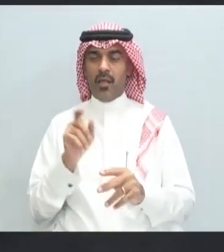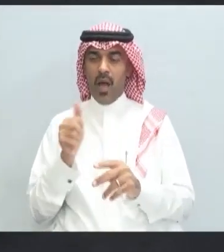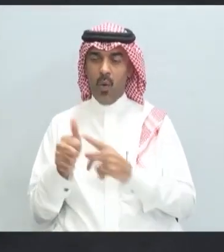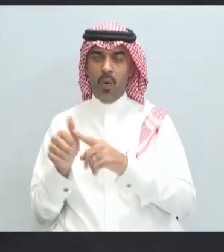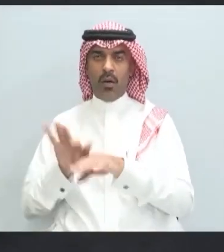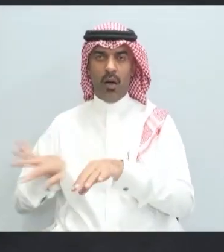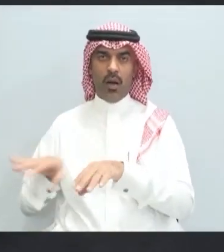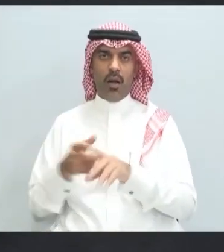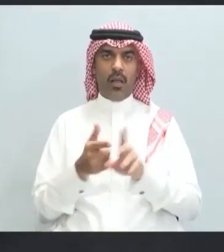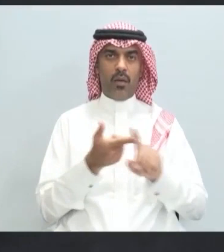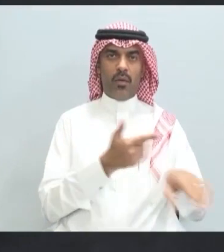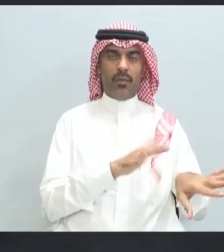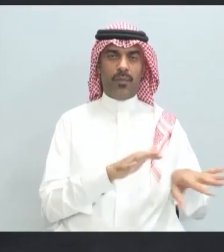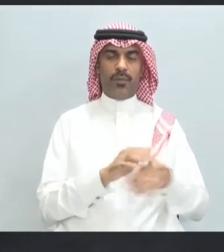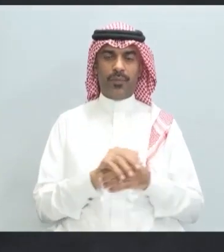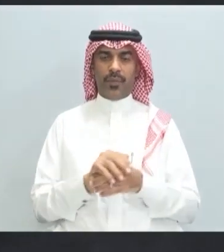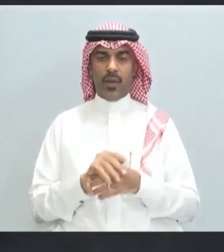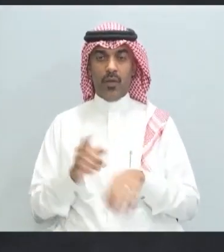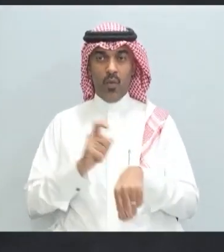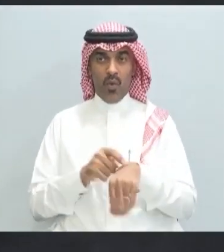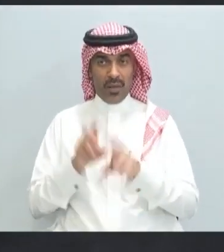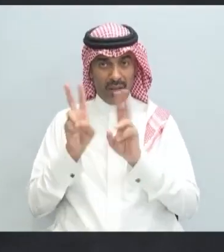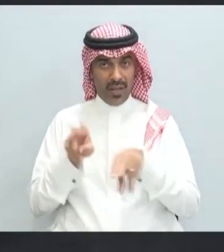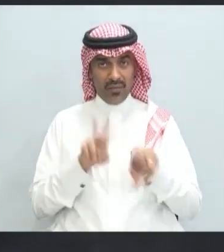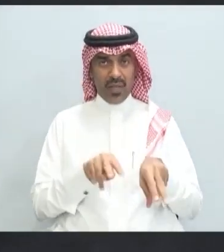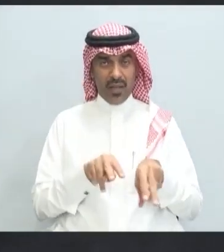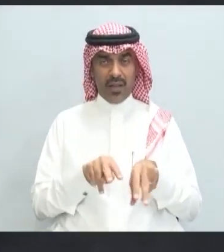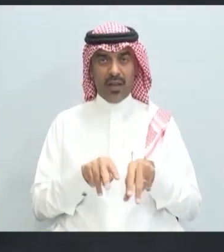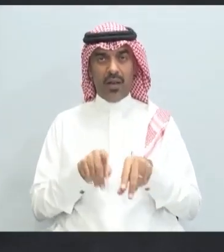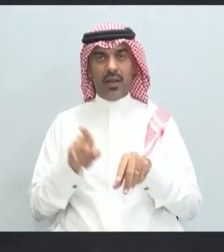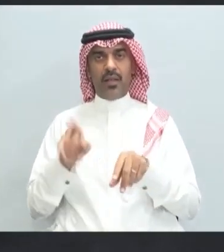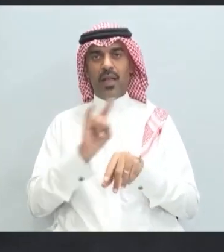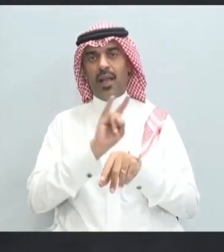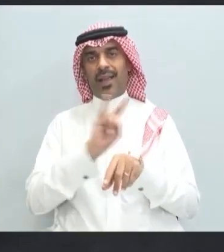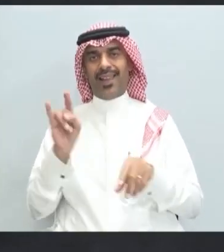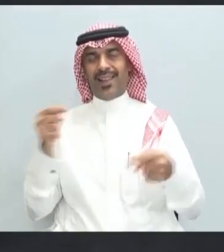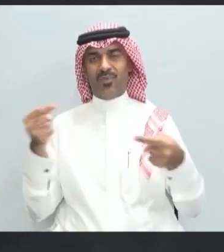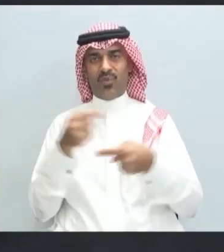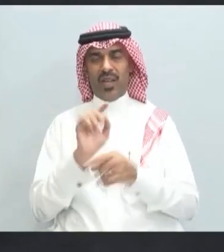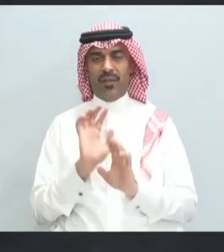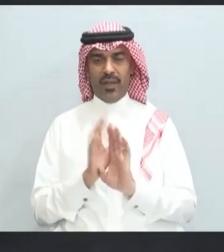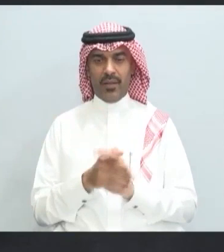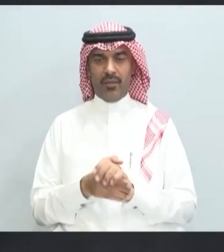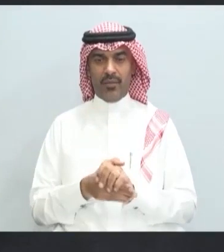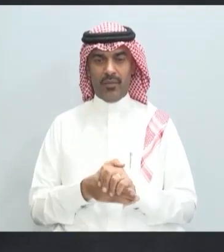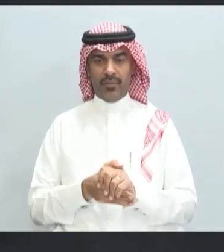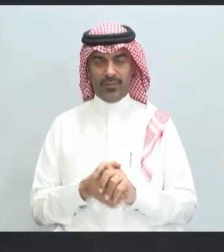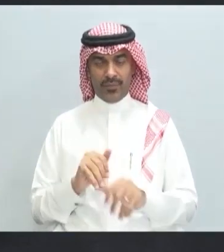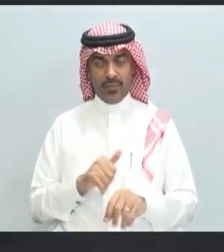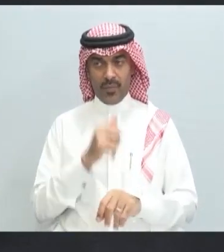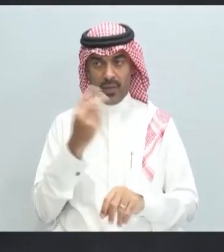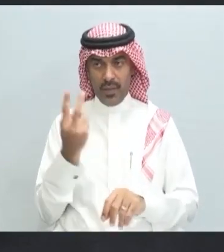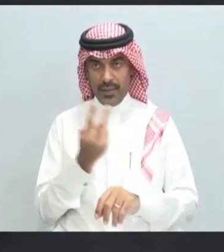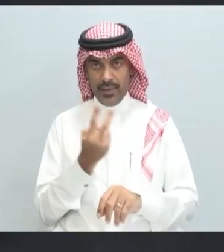ان امكن ان يقعا في نفس الوقت فهنا نقول ان الحادثتين غير متنافيين اذا كان بامكاننا ان الحادثتين